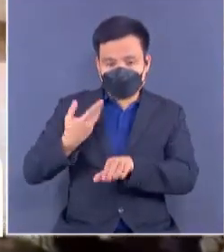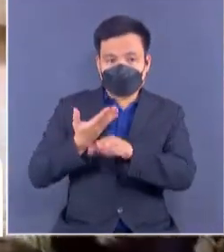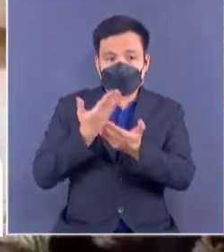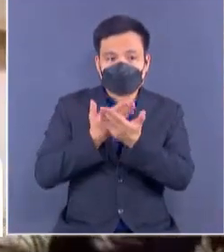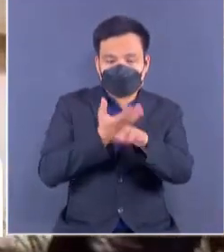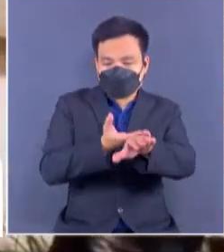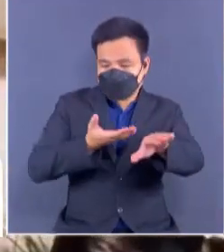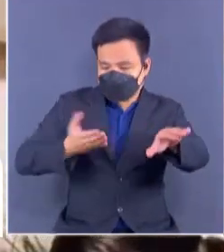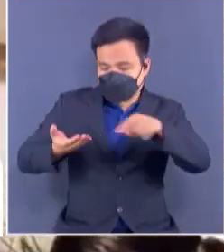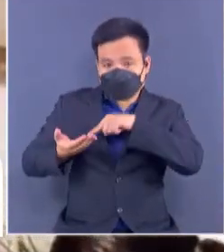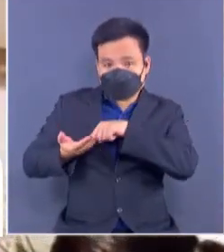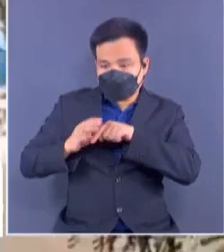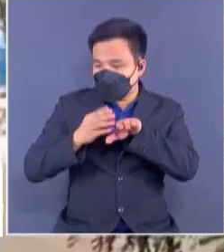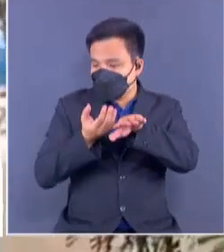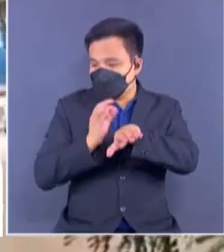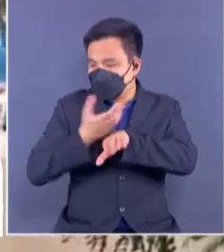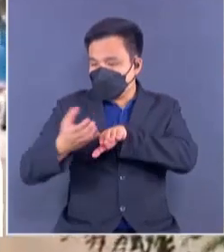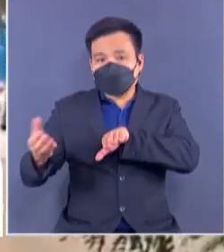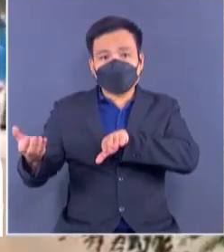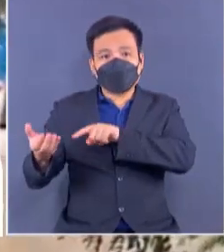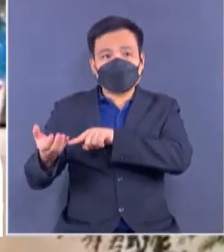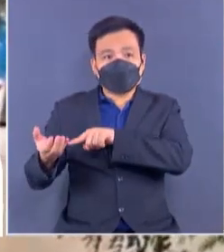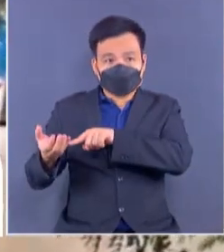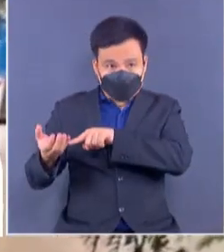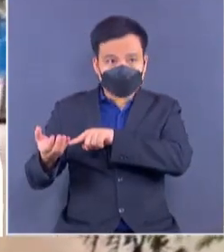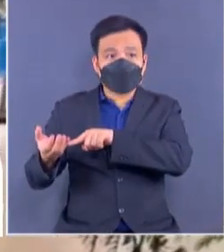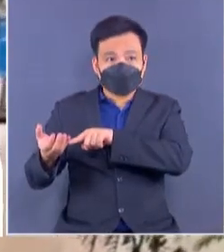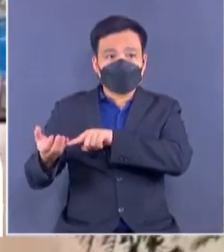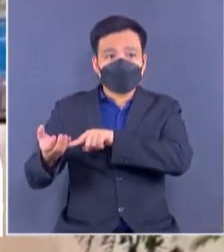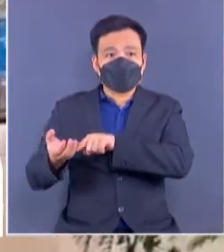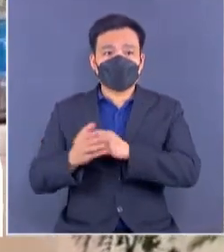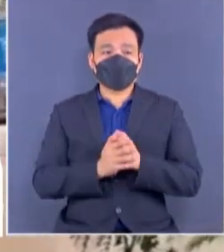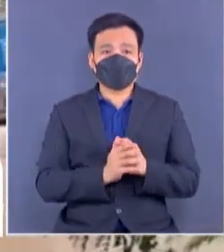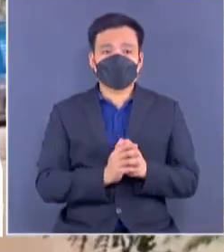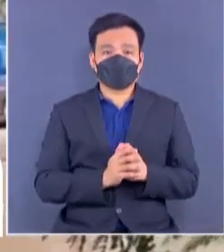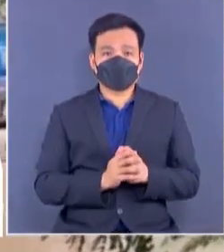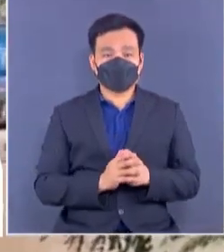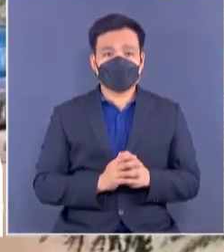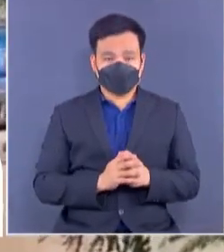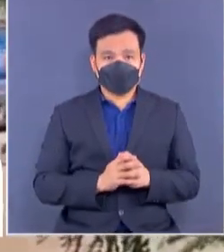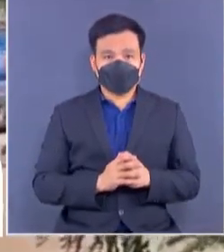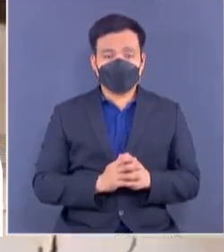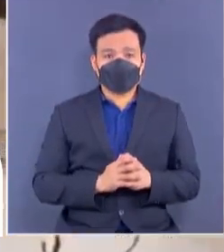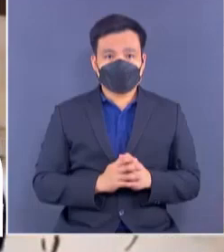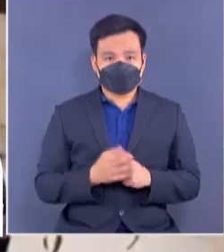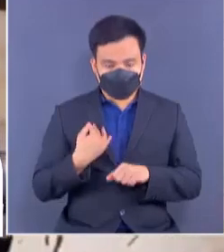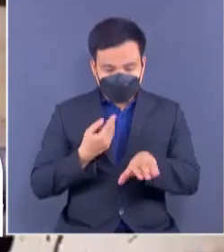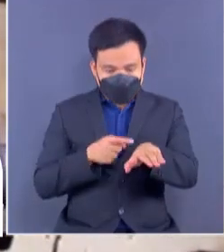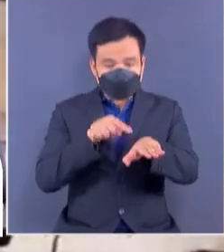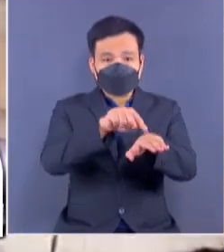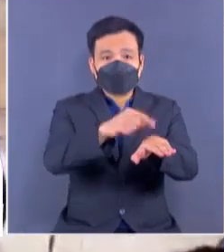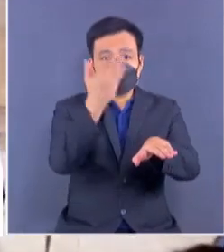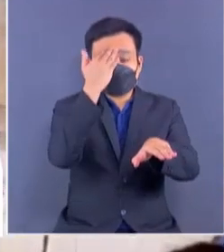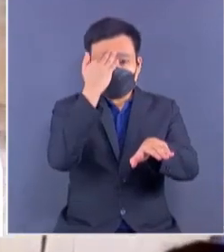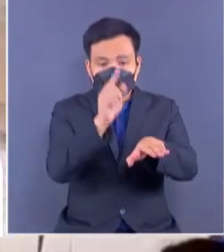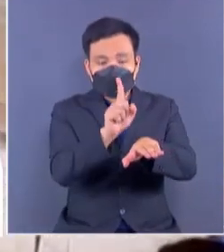ขนเงินก็หลุดออกจากตัวรถไปด้วยแต่ว่าเหตุการณ์ในครั้งนี้ครับมีผู้เสียชีวิตที่ติดอยู่ภายในห้องโดยสารทั้งหม